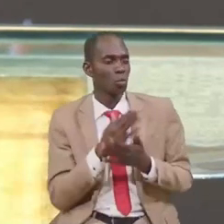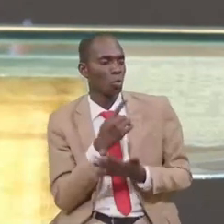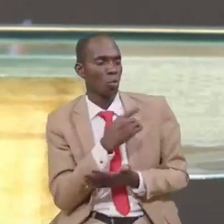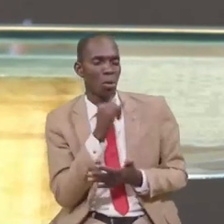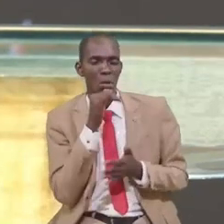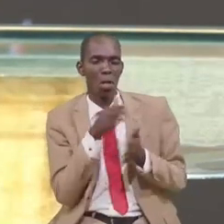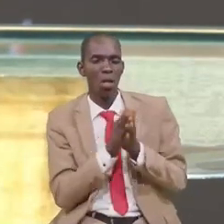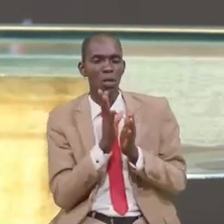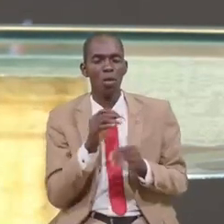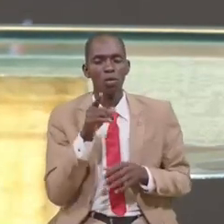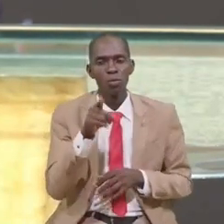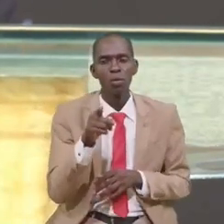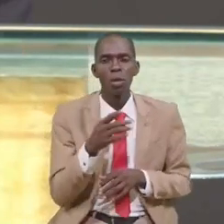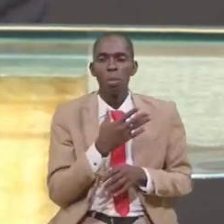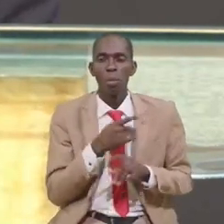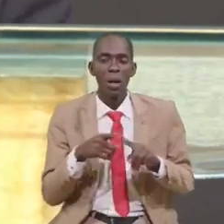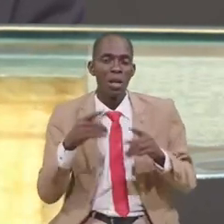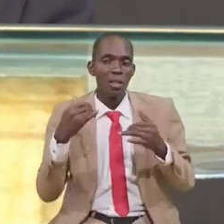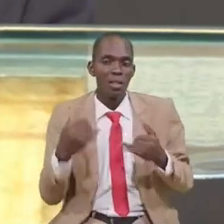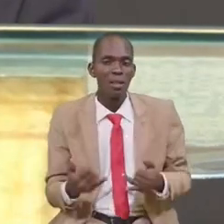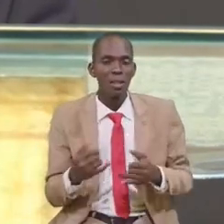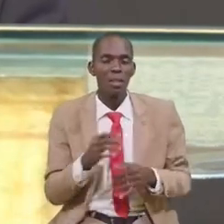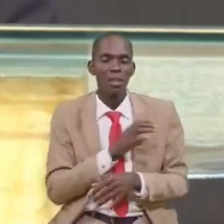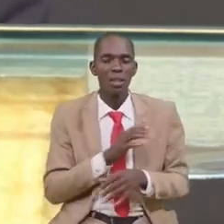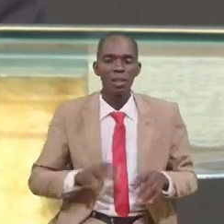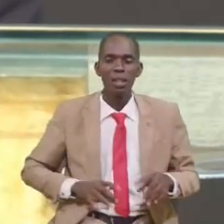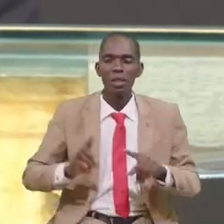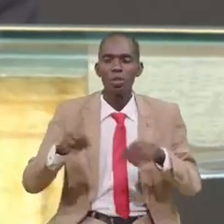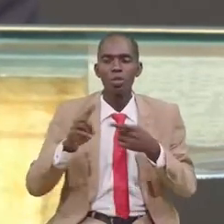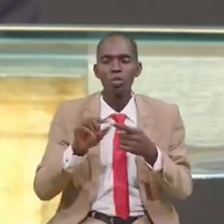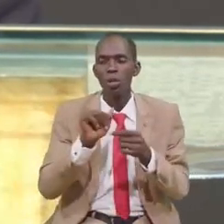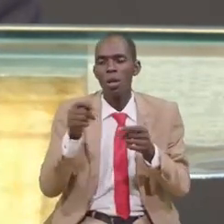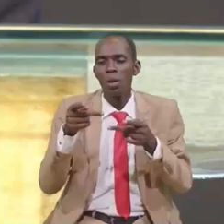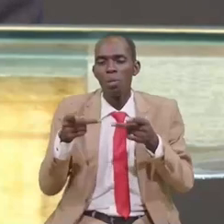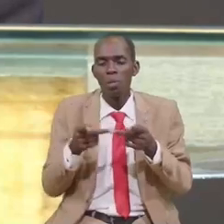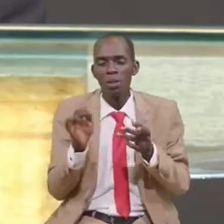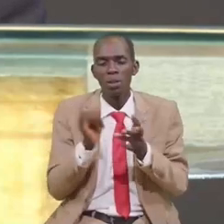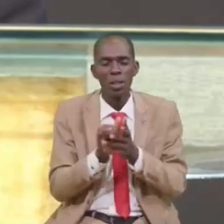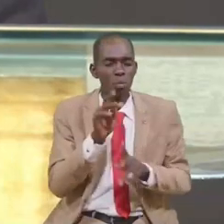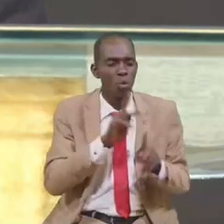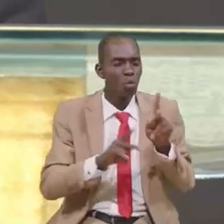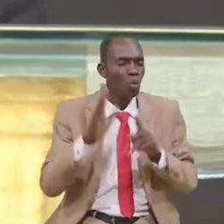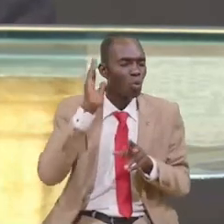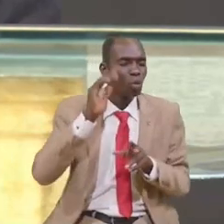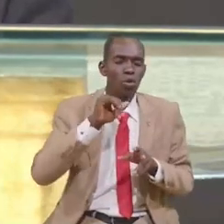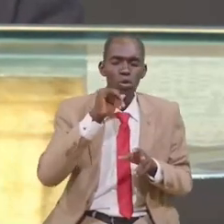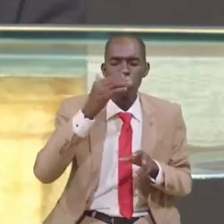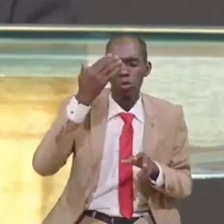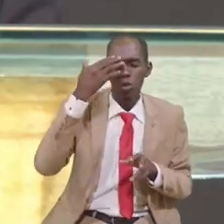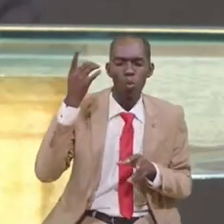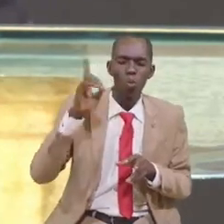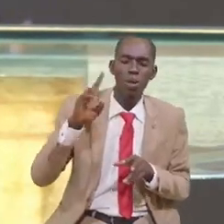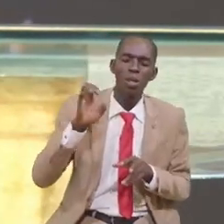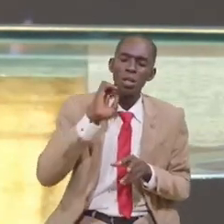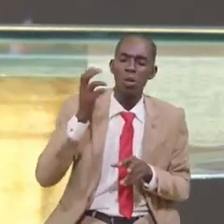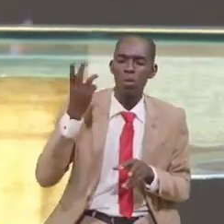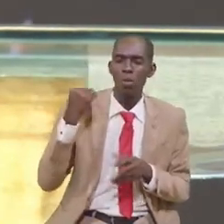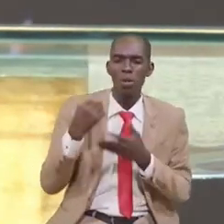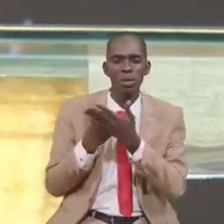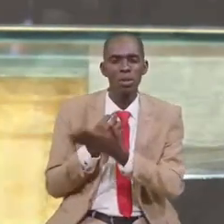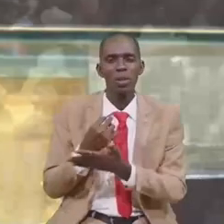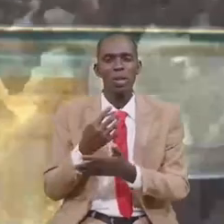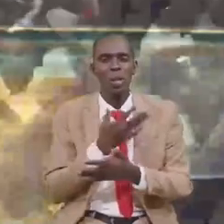allé à la montagne, un lieu où il ne sera pas dérangé, et il passa toute la nuit à prier